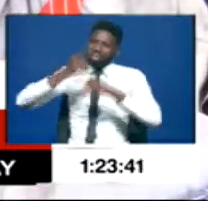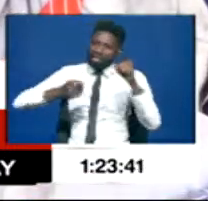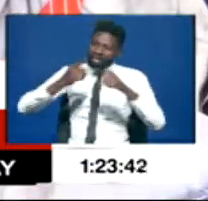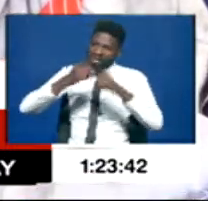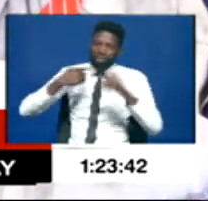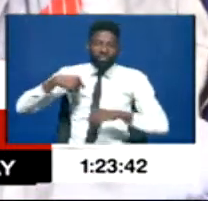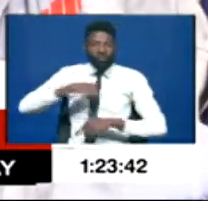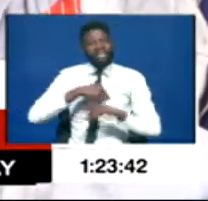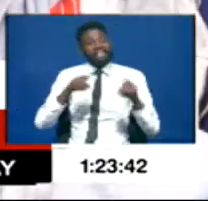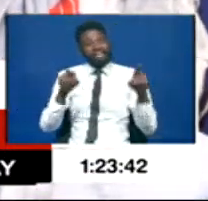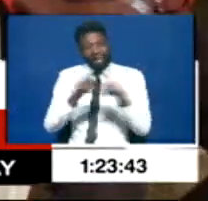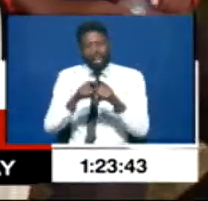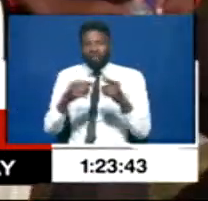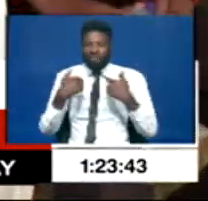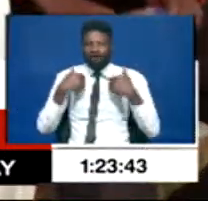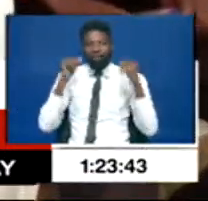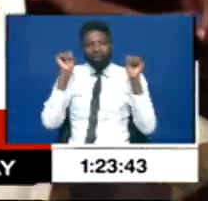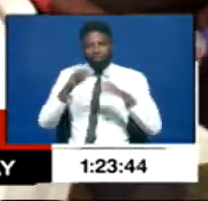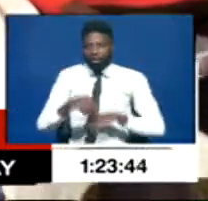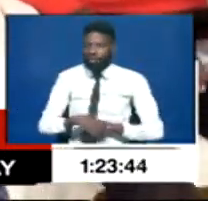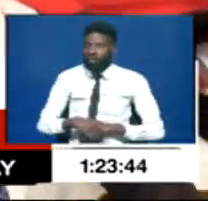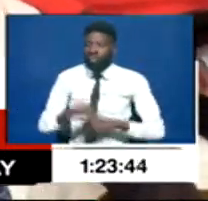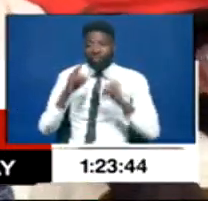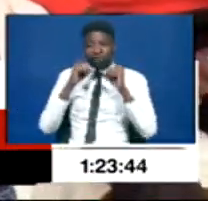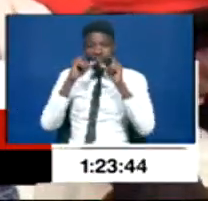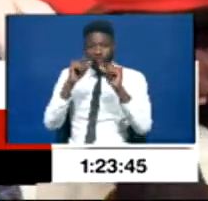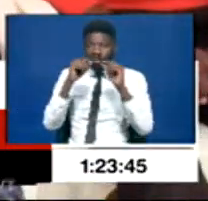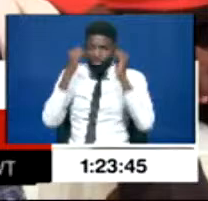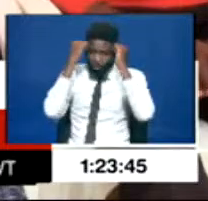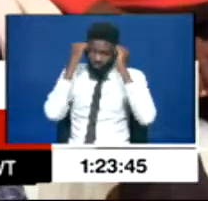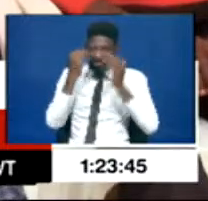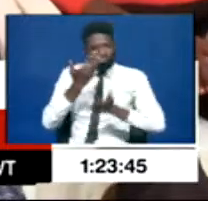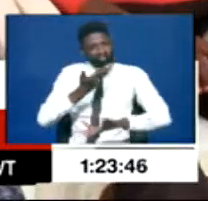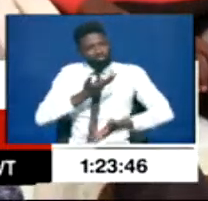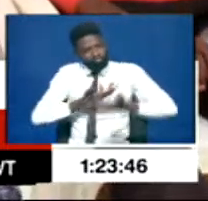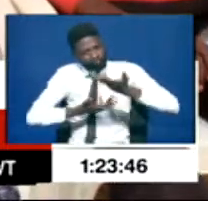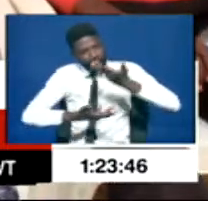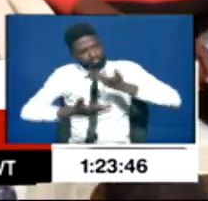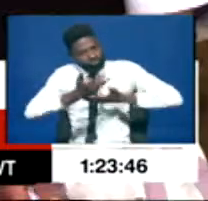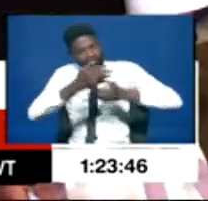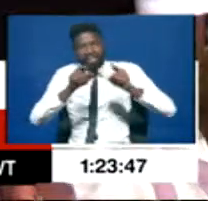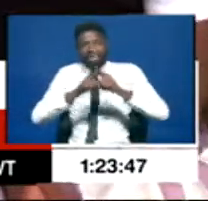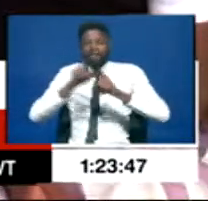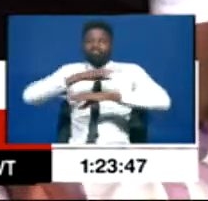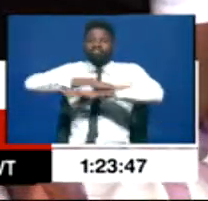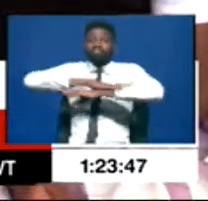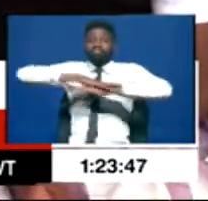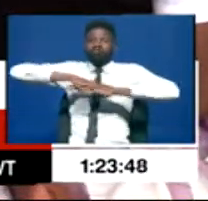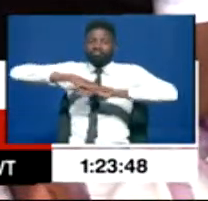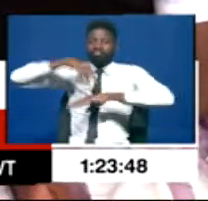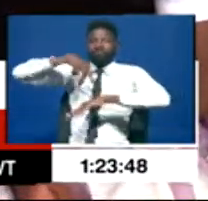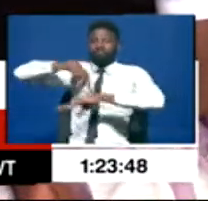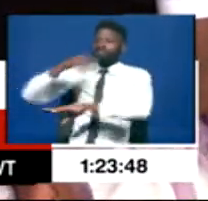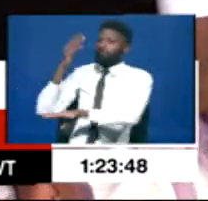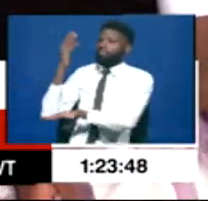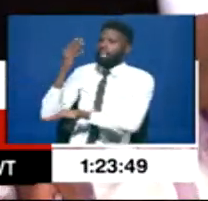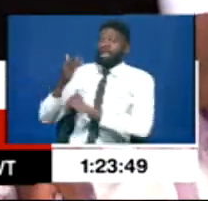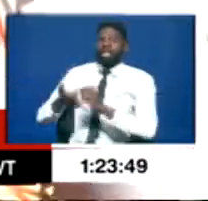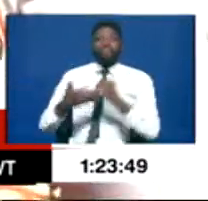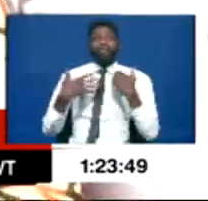said that the interaction of the learners and their activity on stage will build up their confidence moving